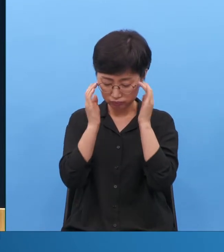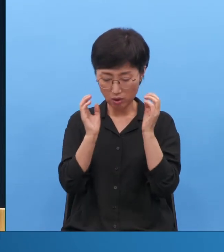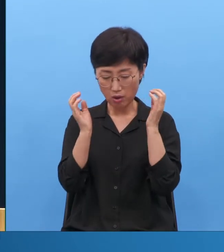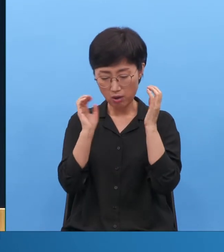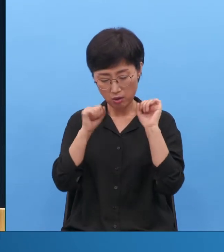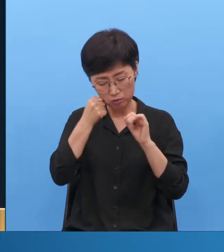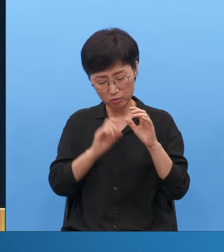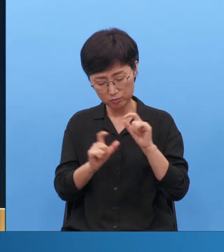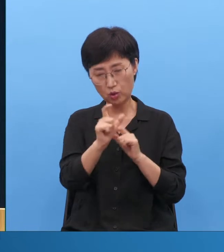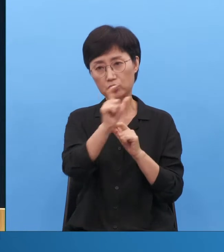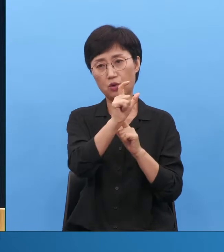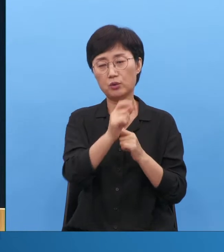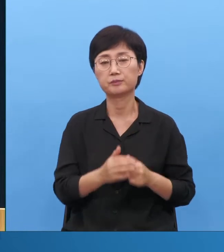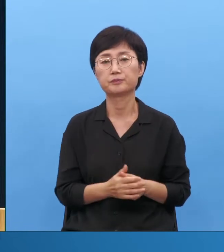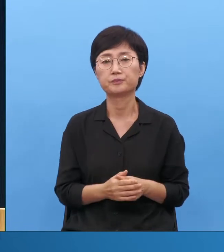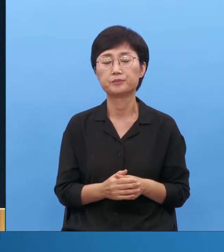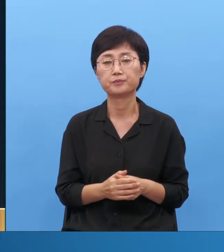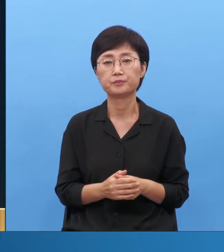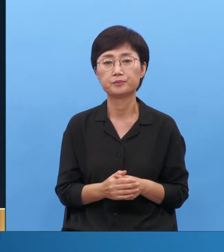오늘